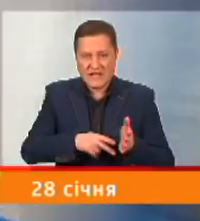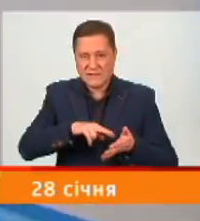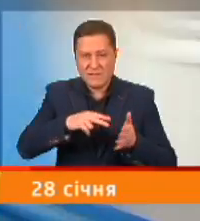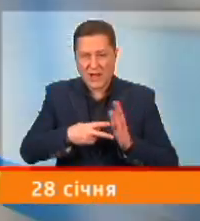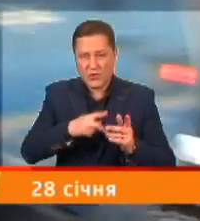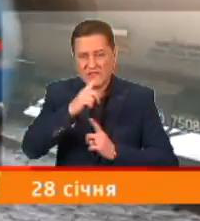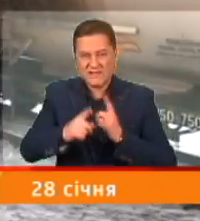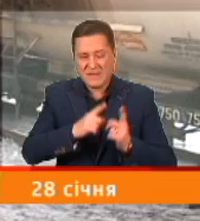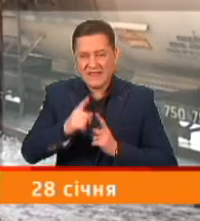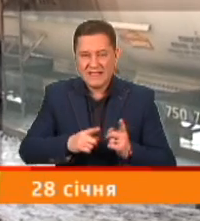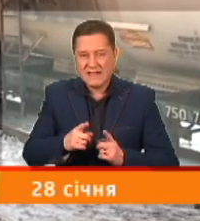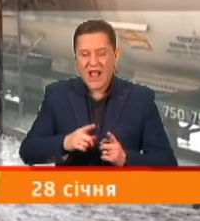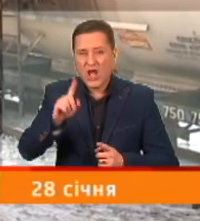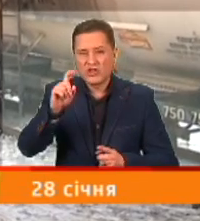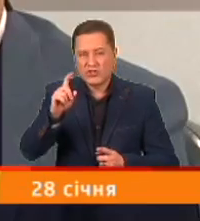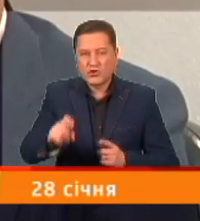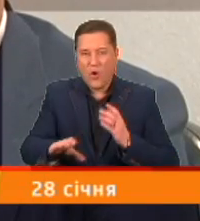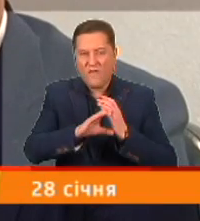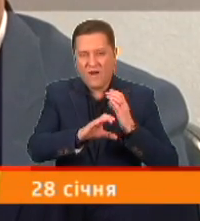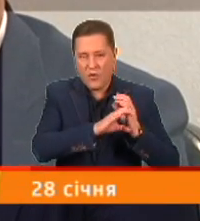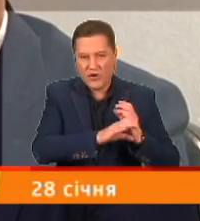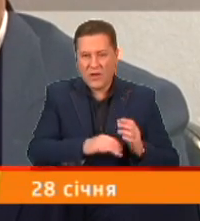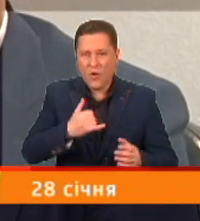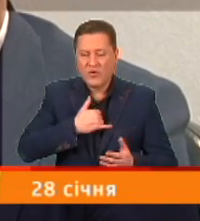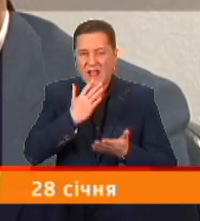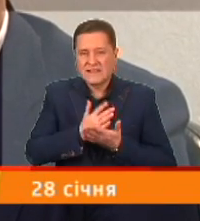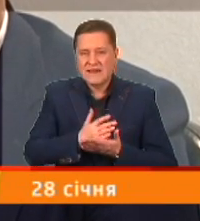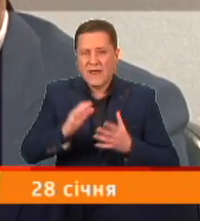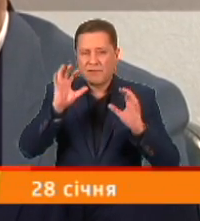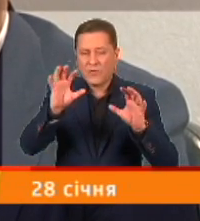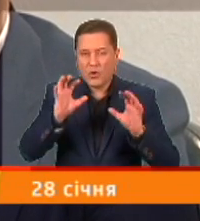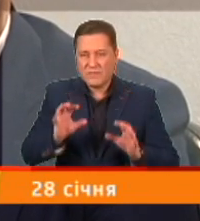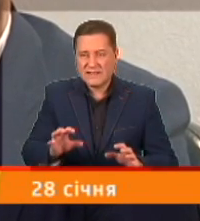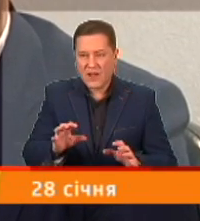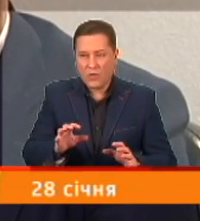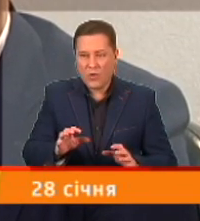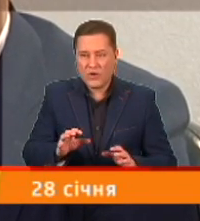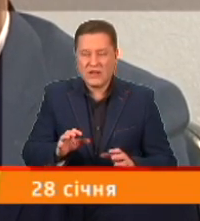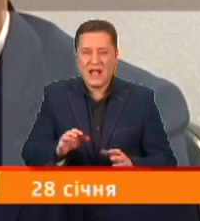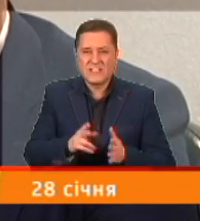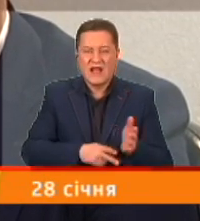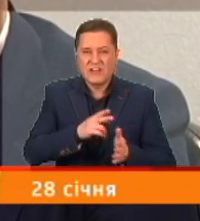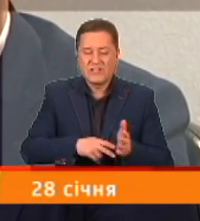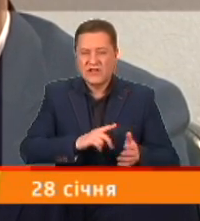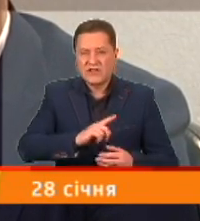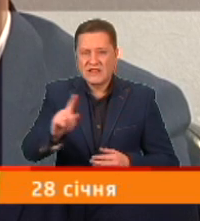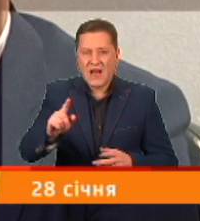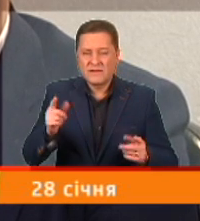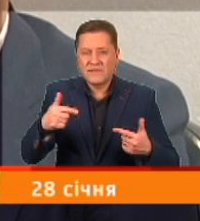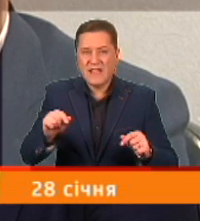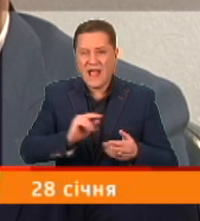змінити щонайменше 100 вагонів. У нас є норма закону про залізничний транспорт, де написано,